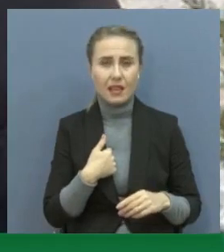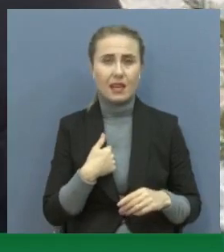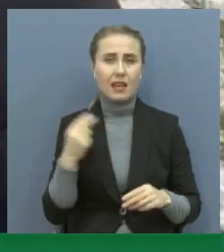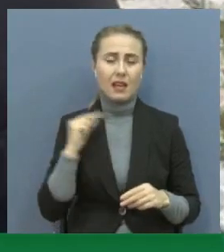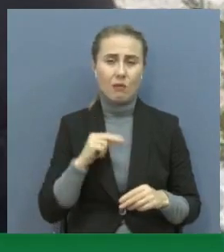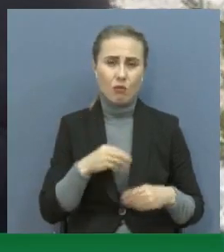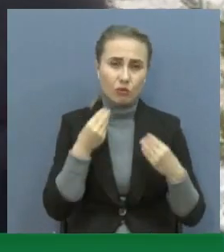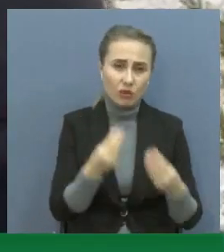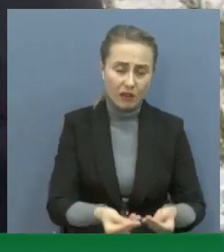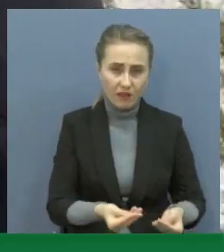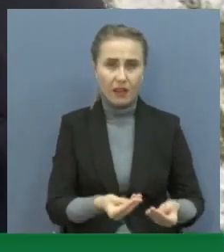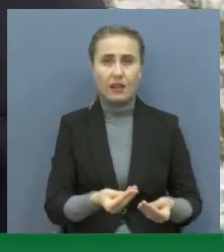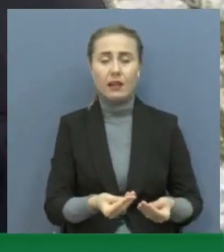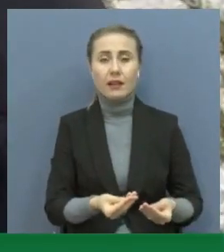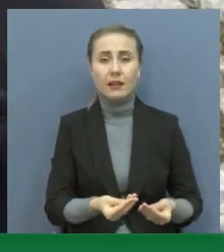работы,